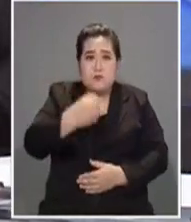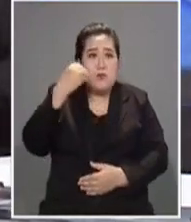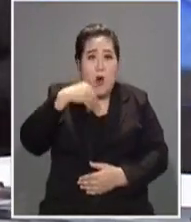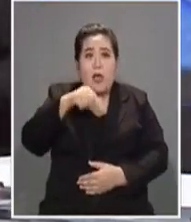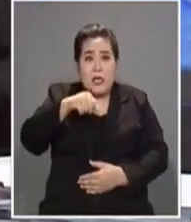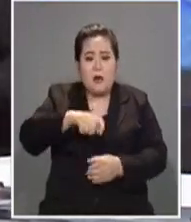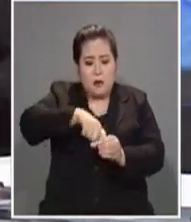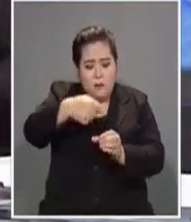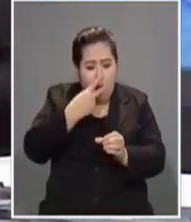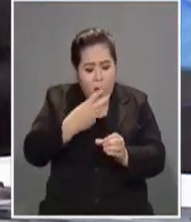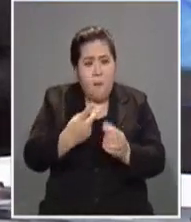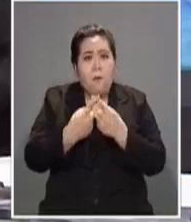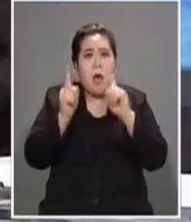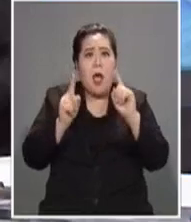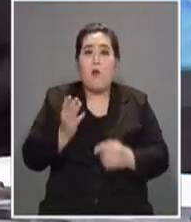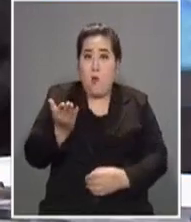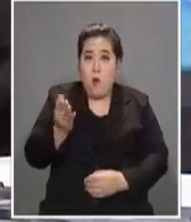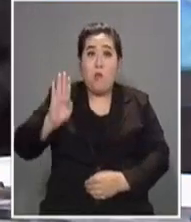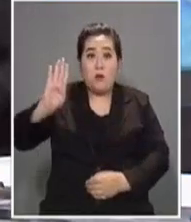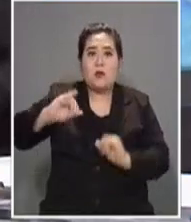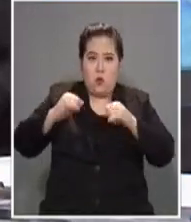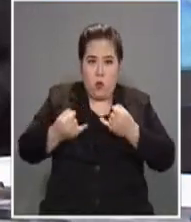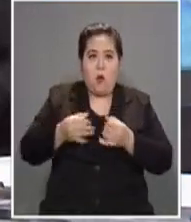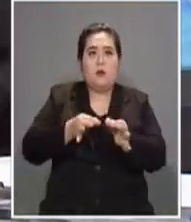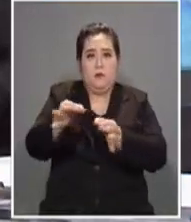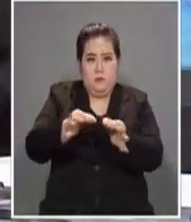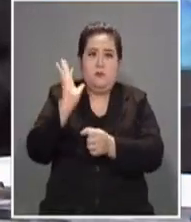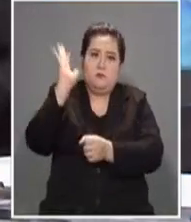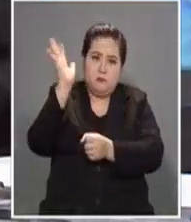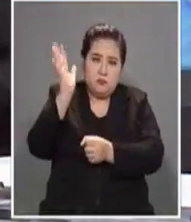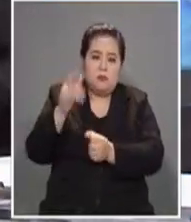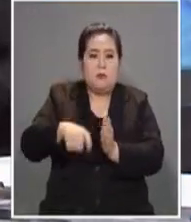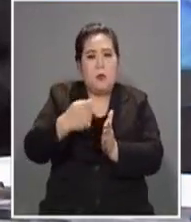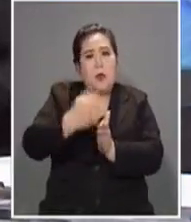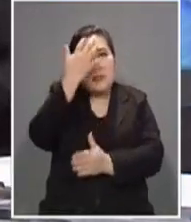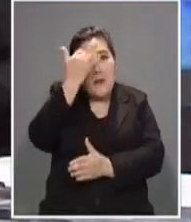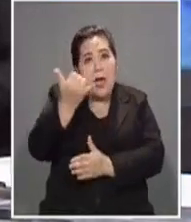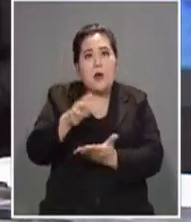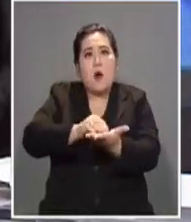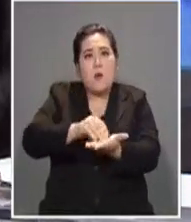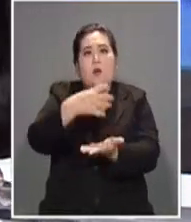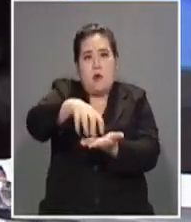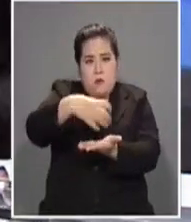ะครับ ค ่ ะ ยังไงเจ้าของบริษัทอาจจะลองชี้แจงให้ผู้สื่อข่าวได้ทราบให้ข้อมูลกับสังคมบ้างก็ดีนะครับ